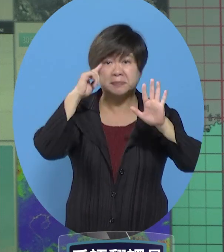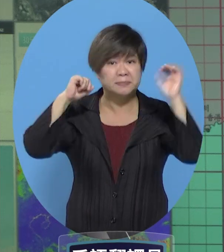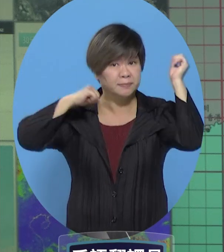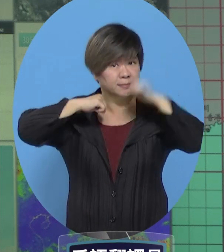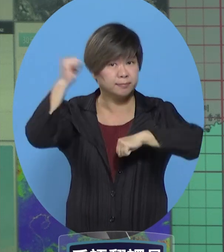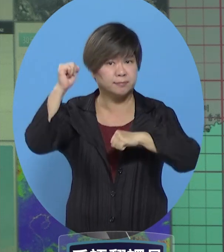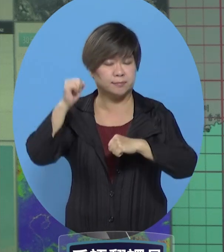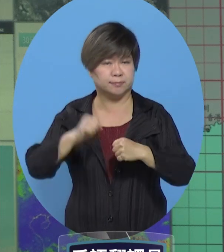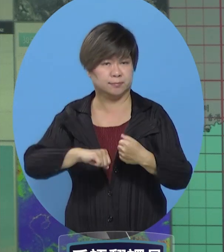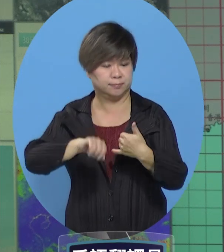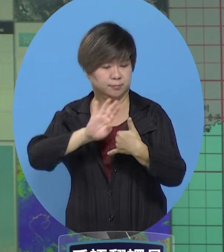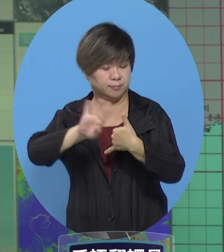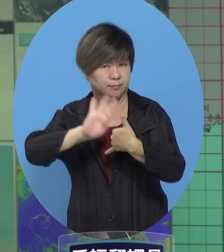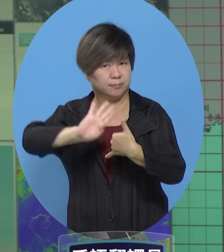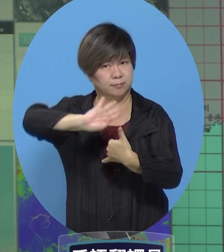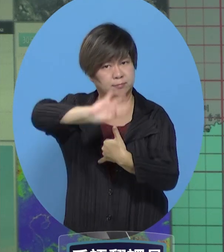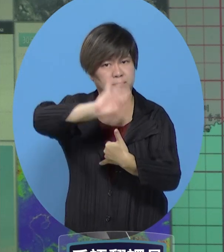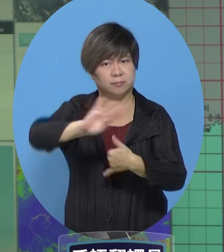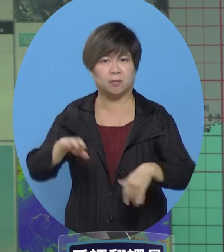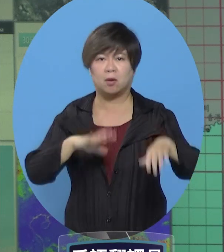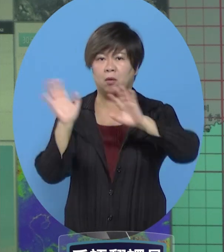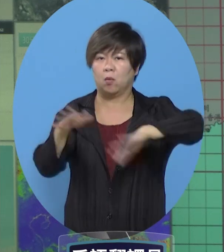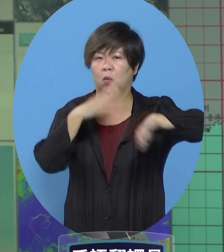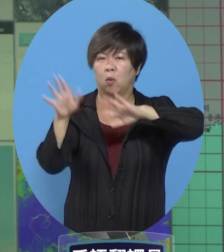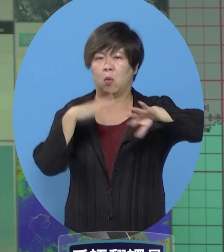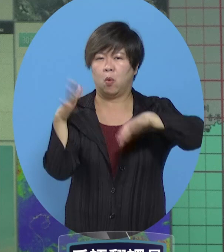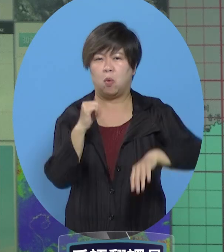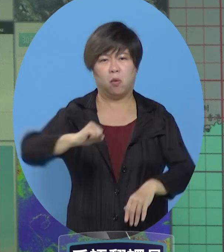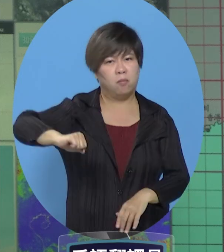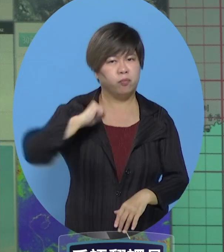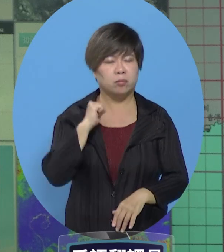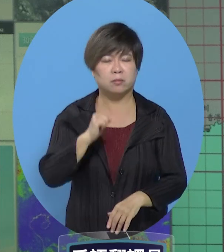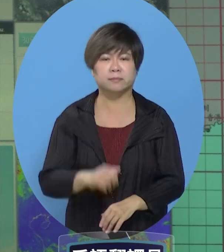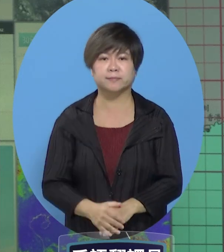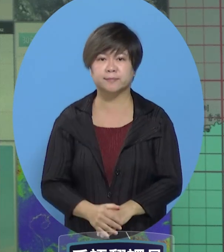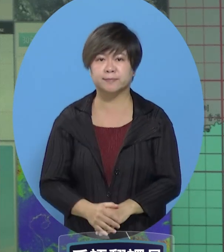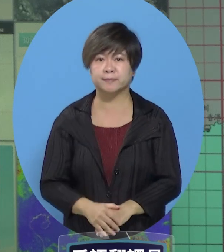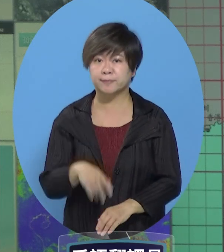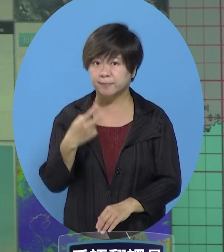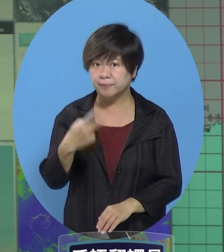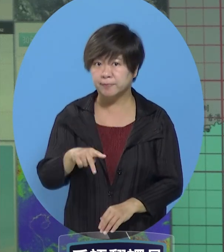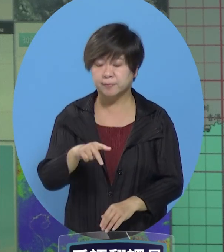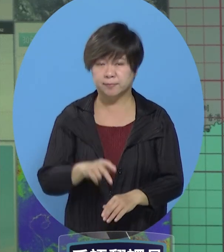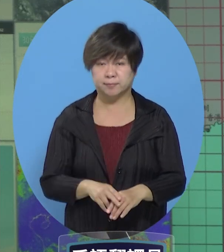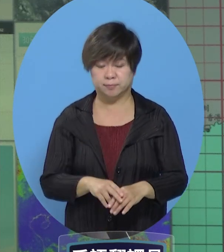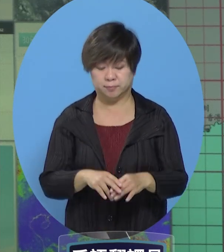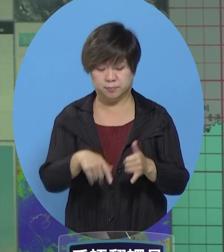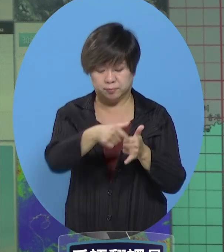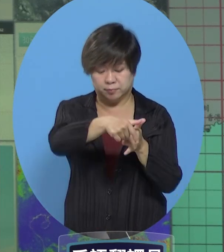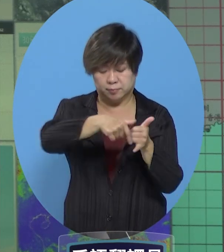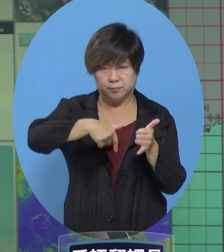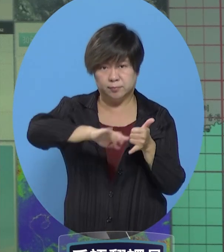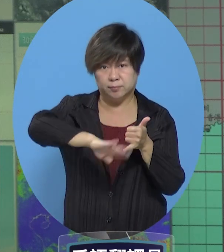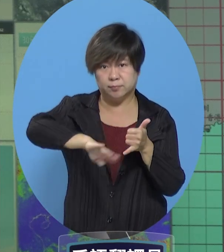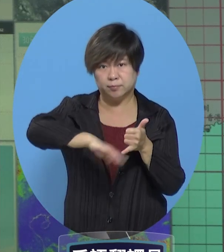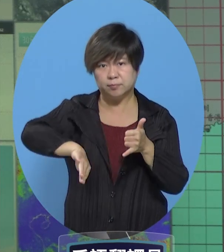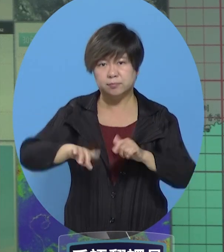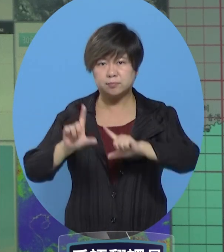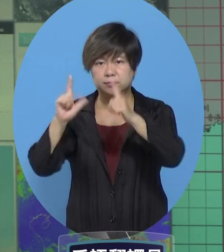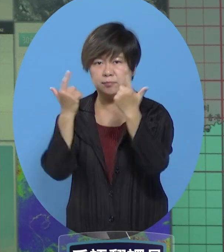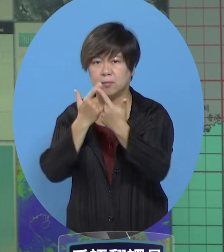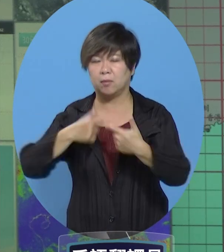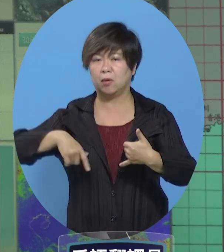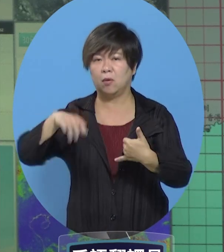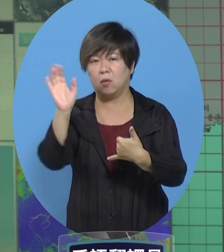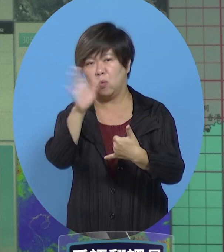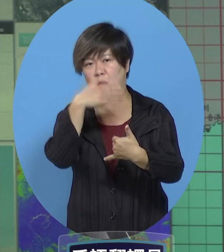北部、北部地区正是风力最大的时候。另外呢，在中南部地区，由于东北风顺着台湾海峡